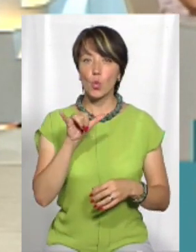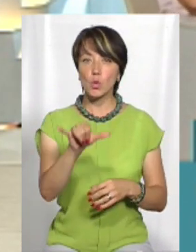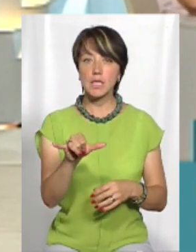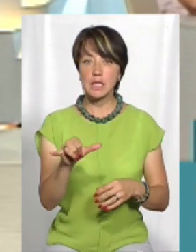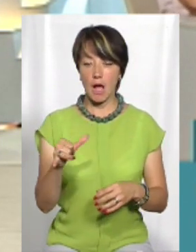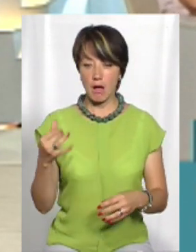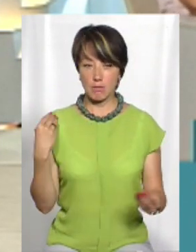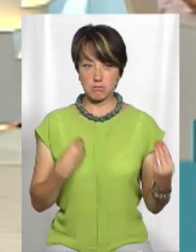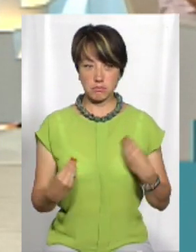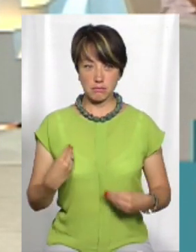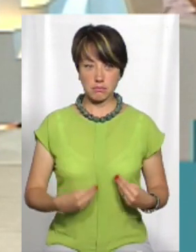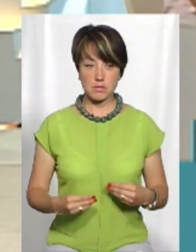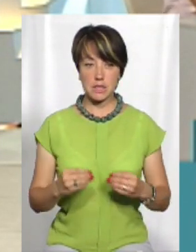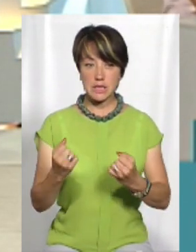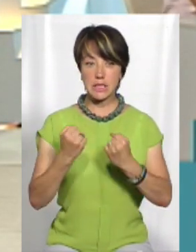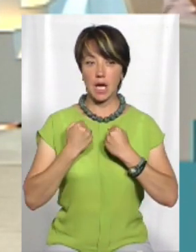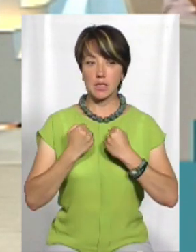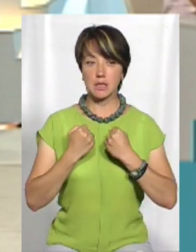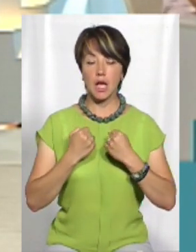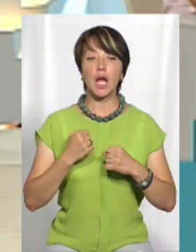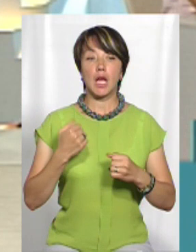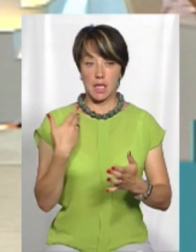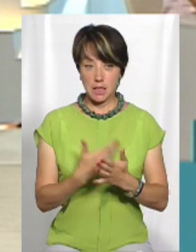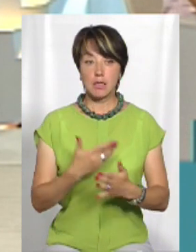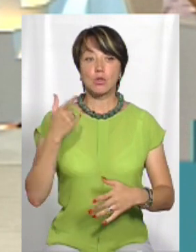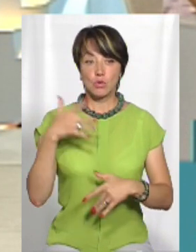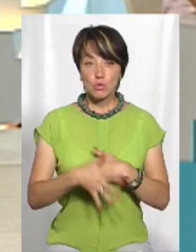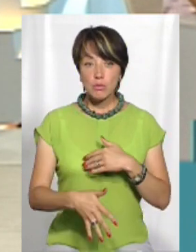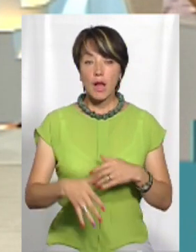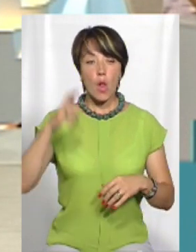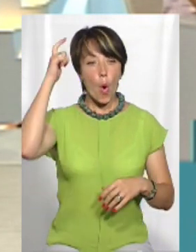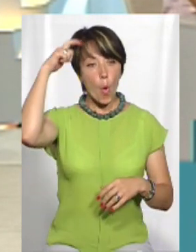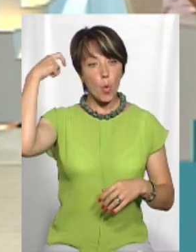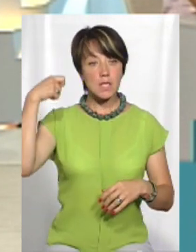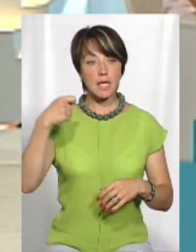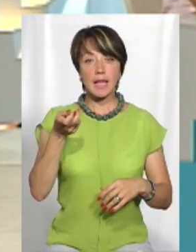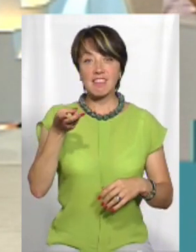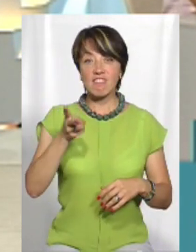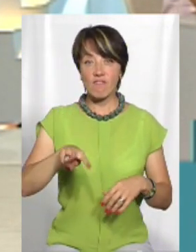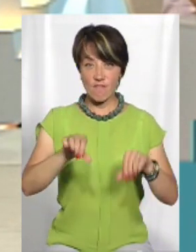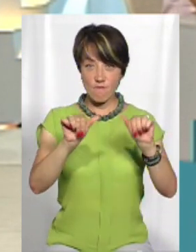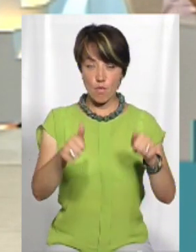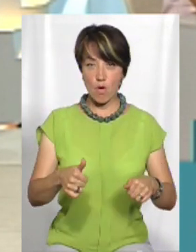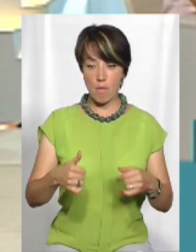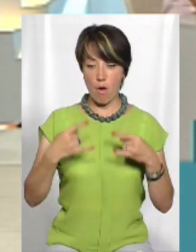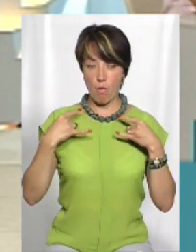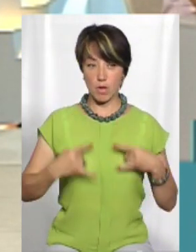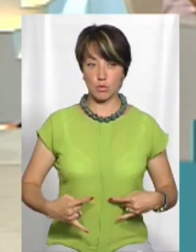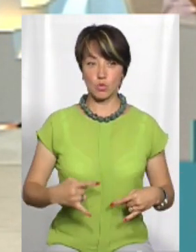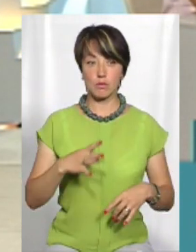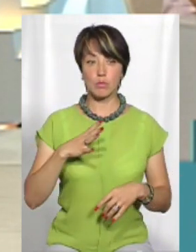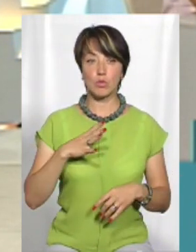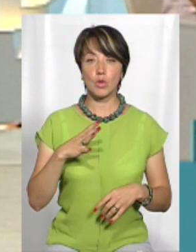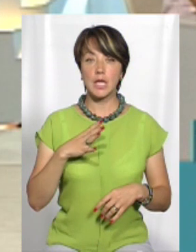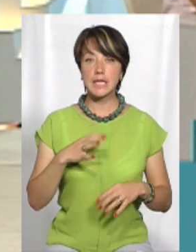обладунки для захисту? Ну, зрозуміло, козаки носили два типи обладунків, це були східні, які